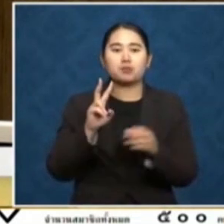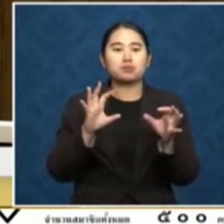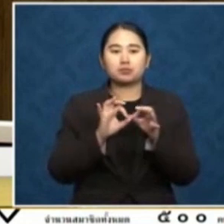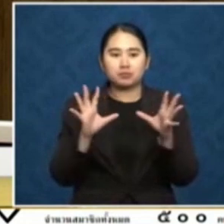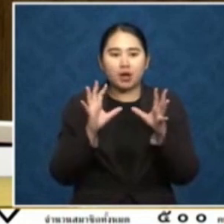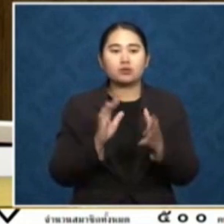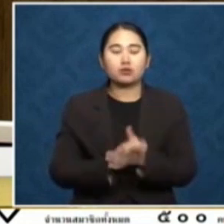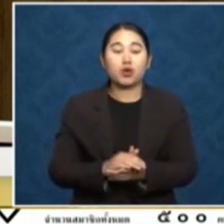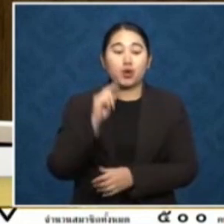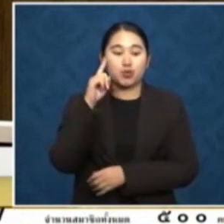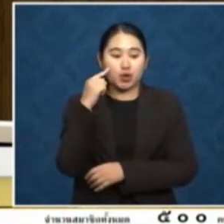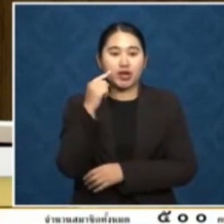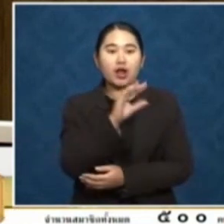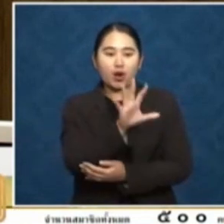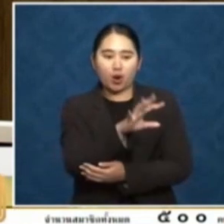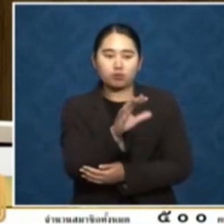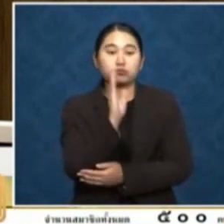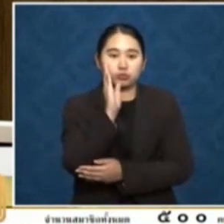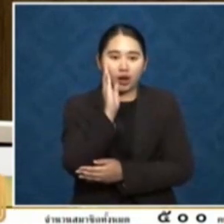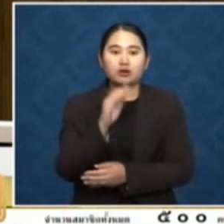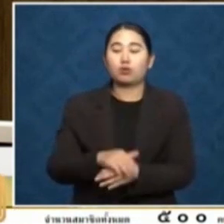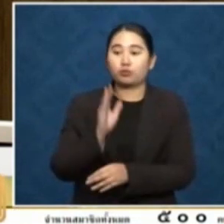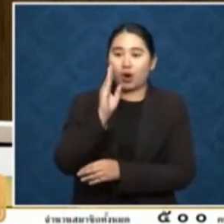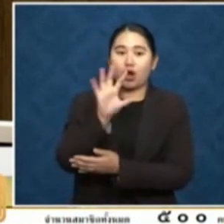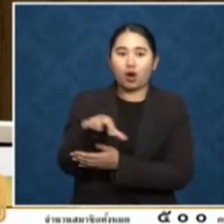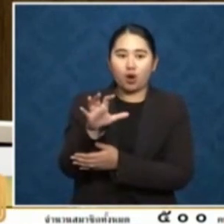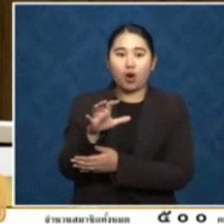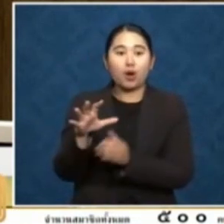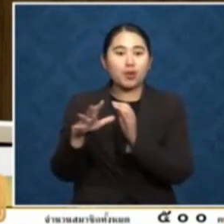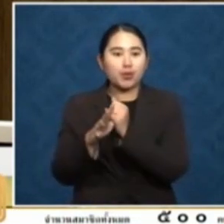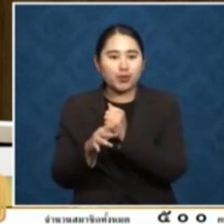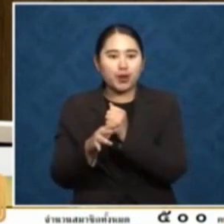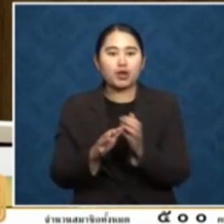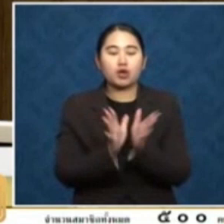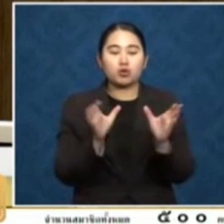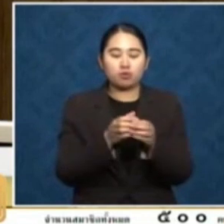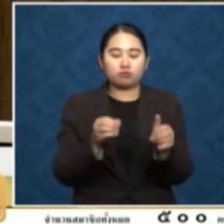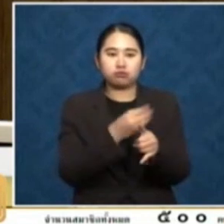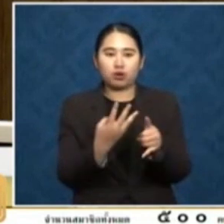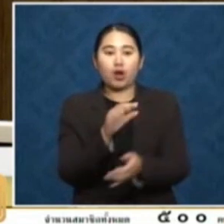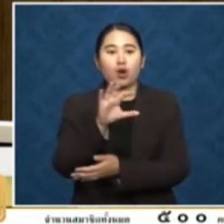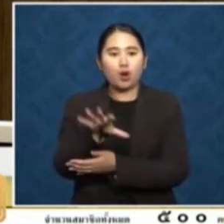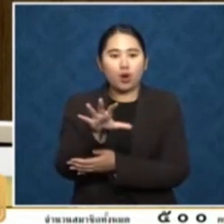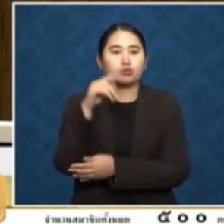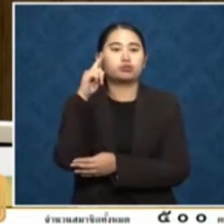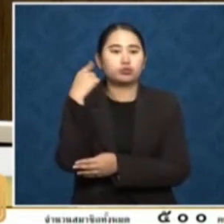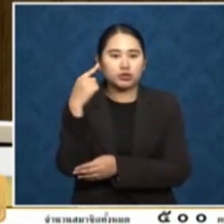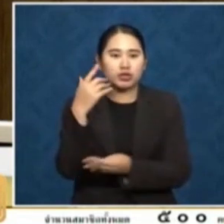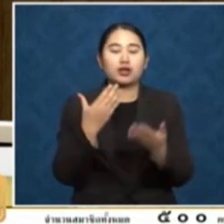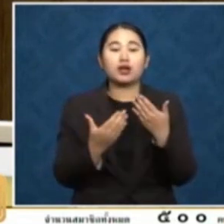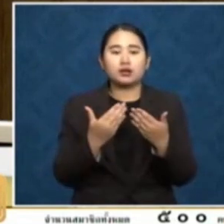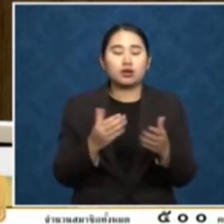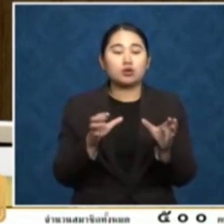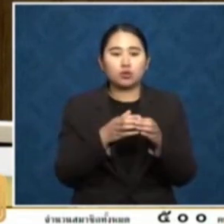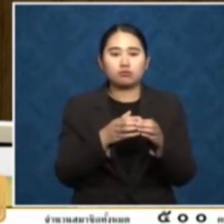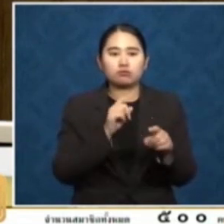เรามีผู้หญิงหลอกผู้ชายเรามีผู้ชายหลอกกระเทยเรามีบุคคลผู้มีความหลากหลายทางเพศหลอกผู้หญิงเรามี